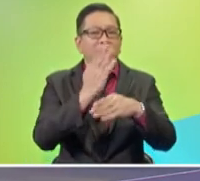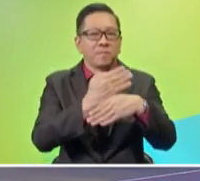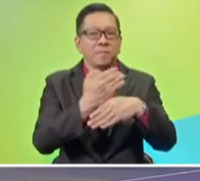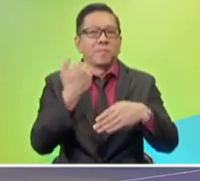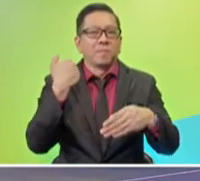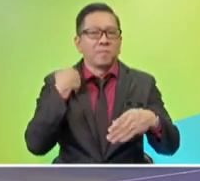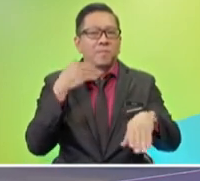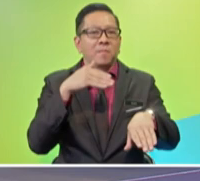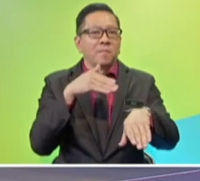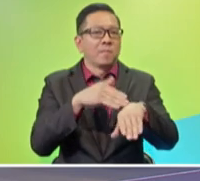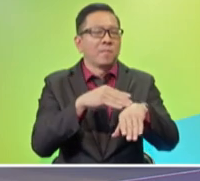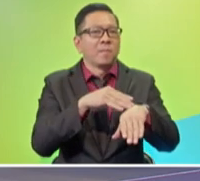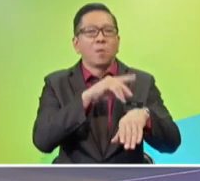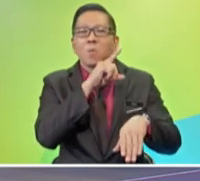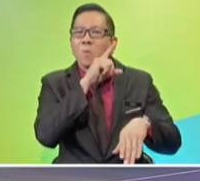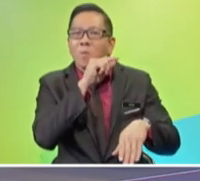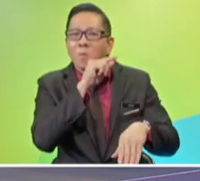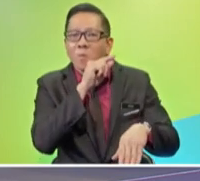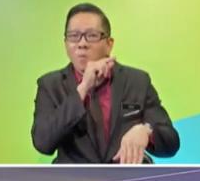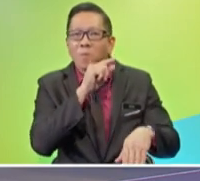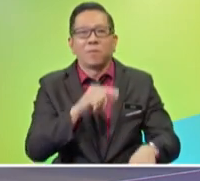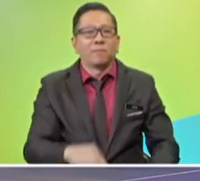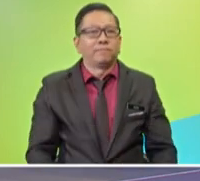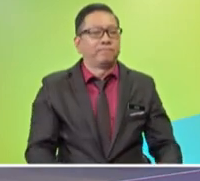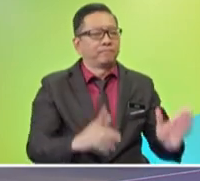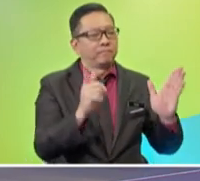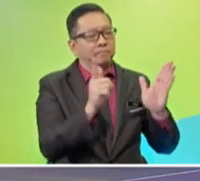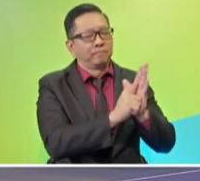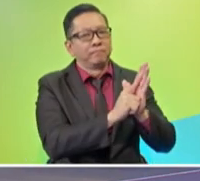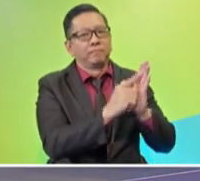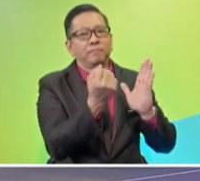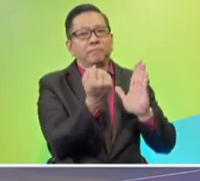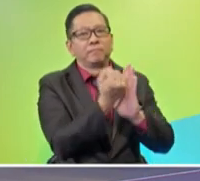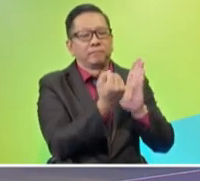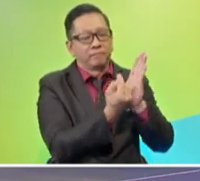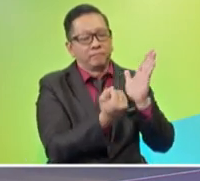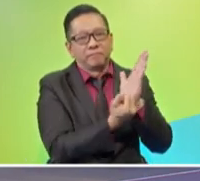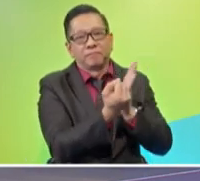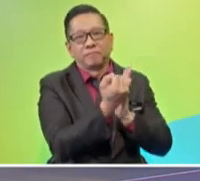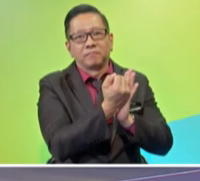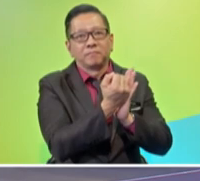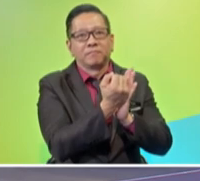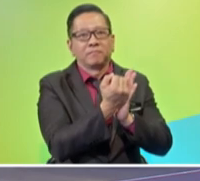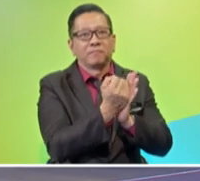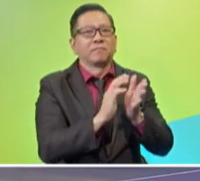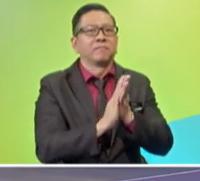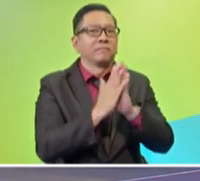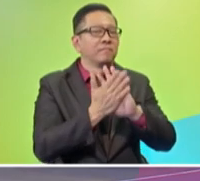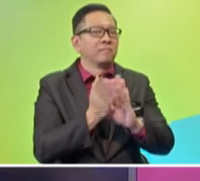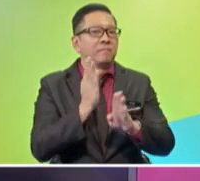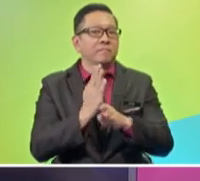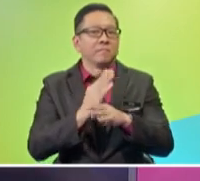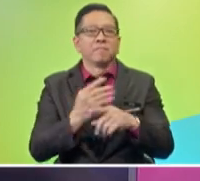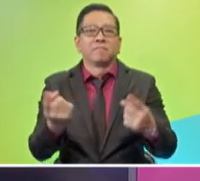pada burung ini dan kita perlu lekatkan ia pada sifar nombor kita. Sifar kita. Betul. Jadi mari kita buat